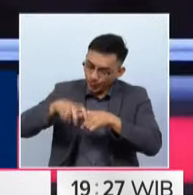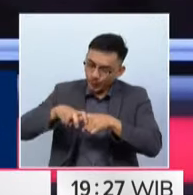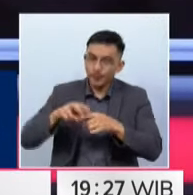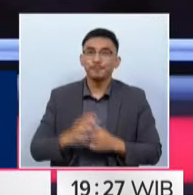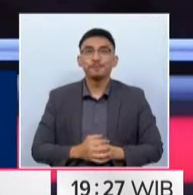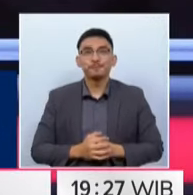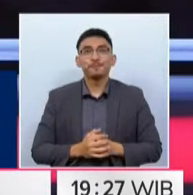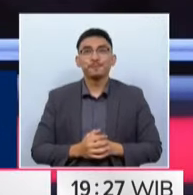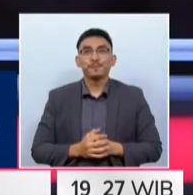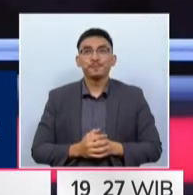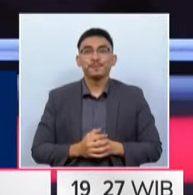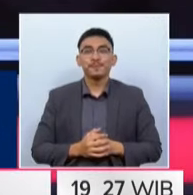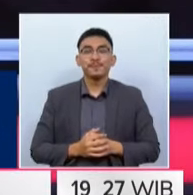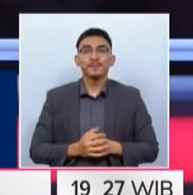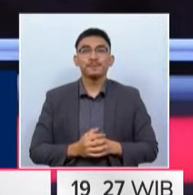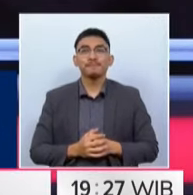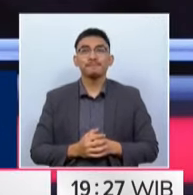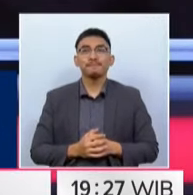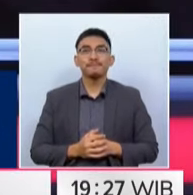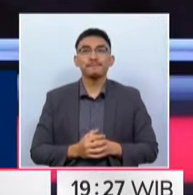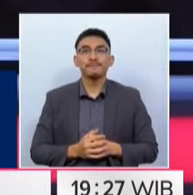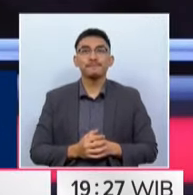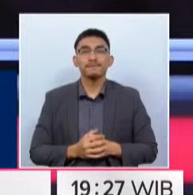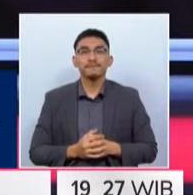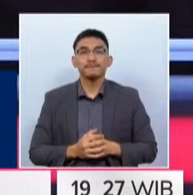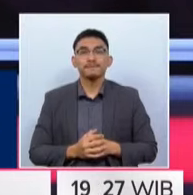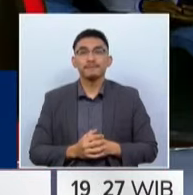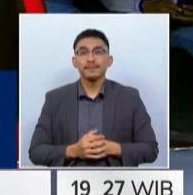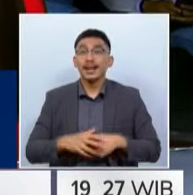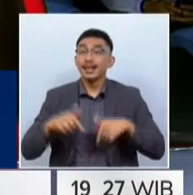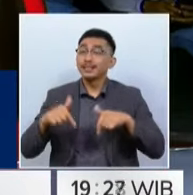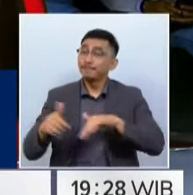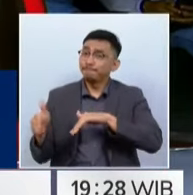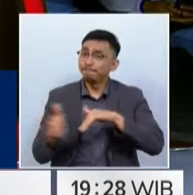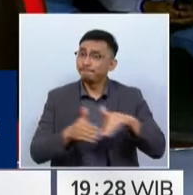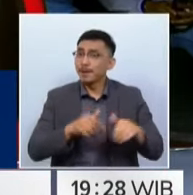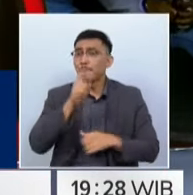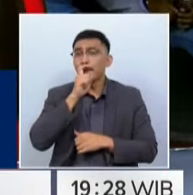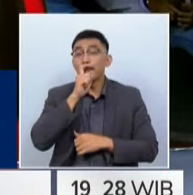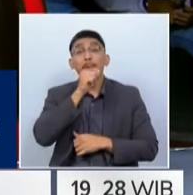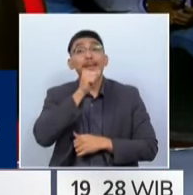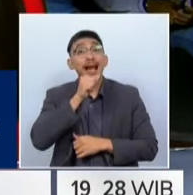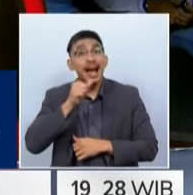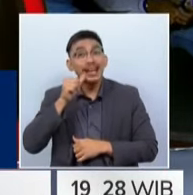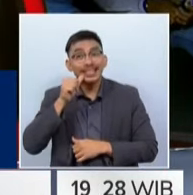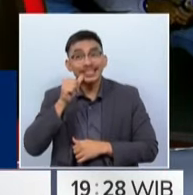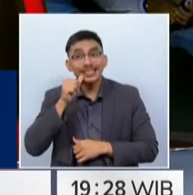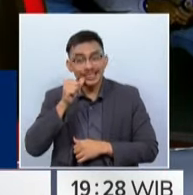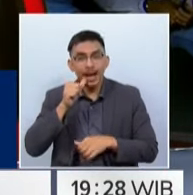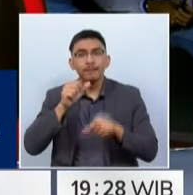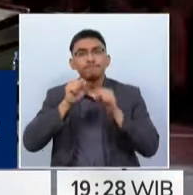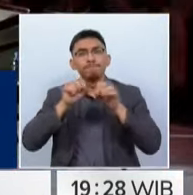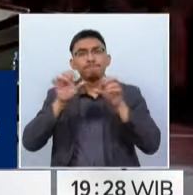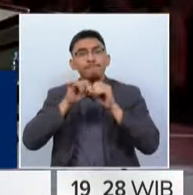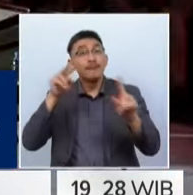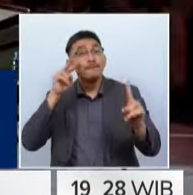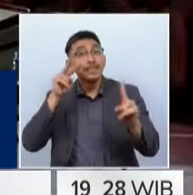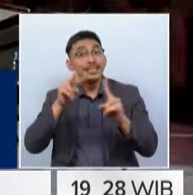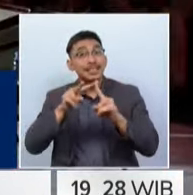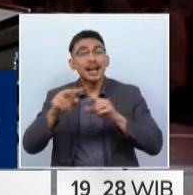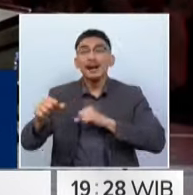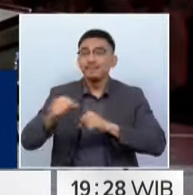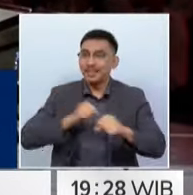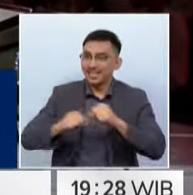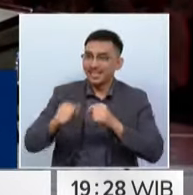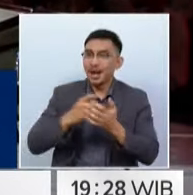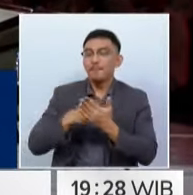Ganjar kami persilakan kepada bapak Anis Rashid Baswedan untuk menuju podium menyampaikan visi misi dan program kerja dengan